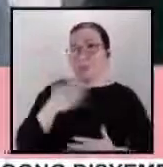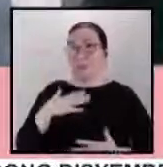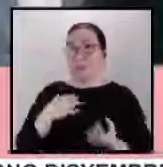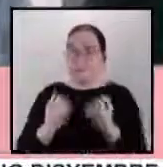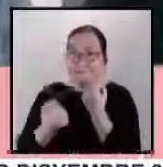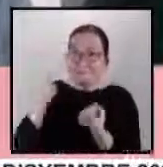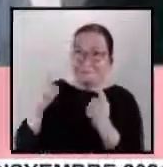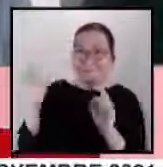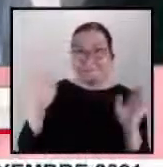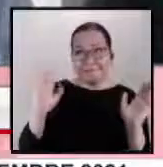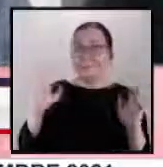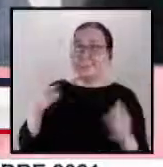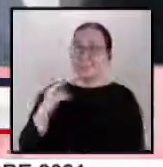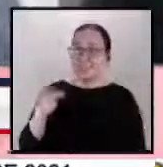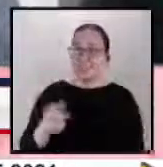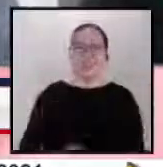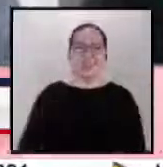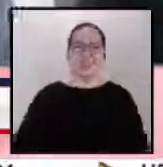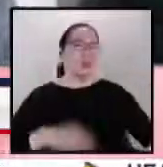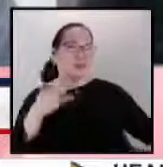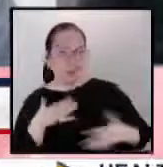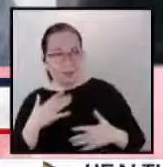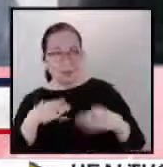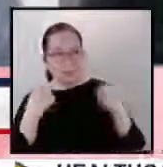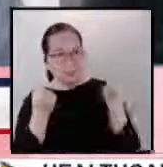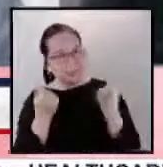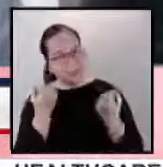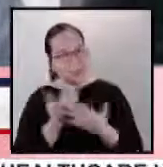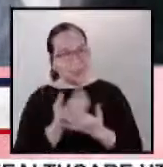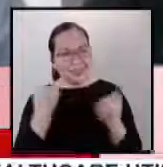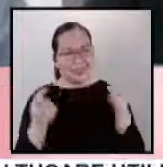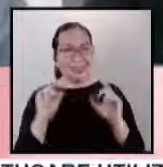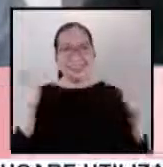po? Happy New Year! Hello?